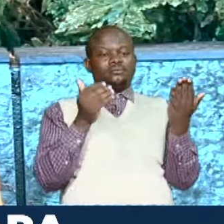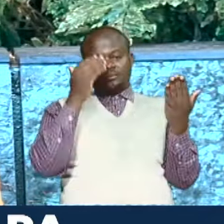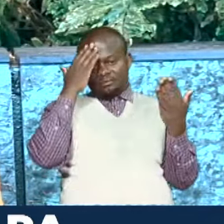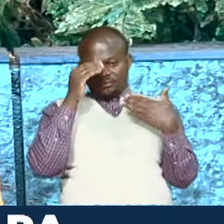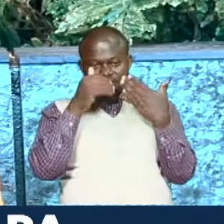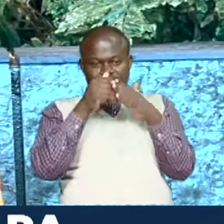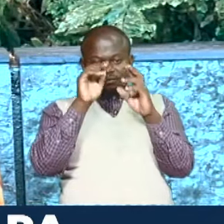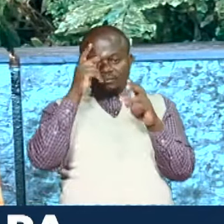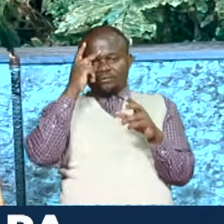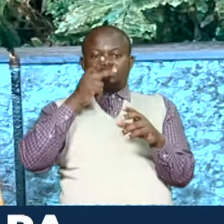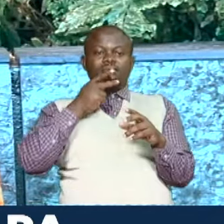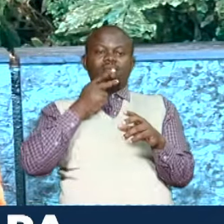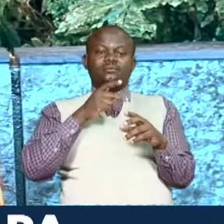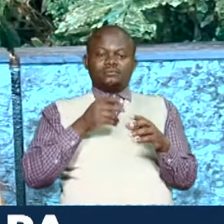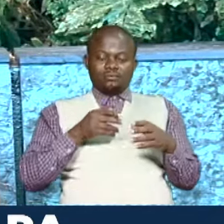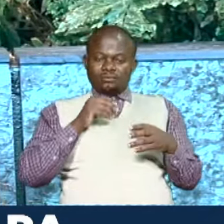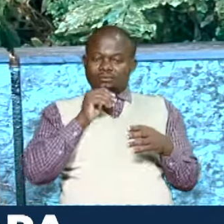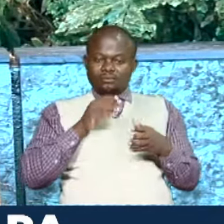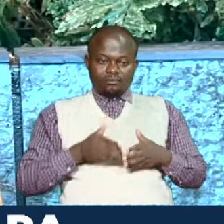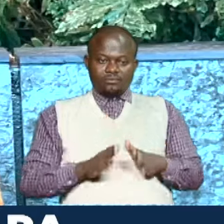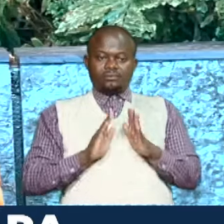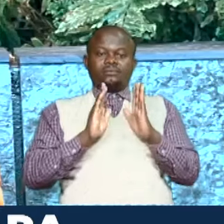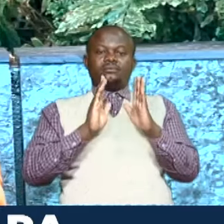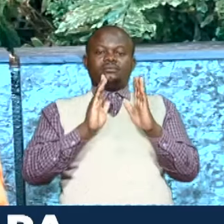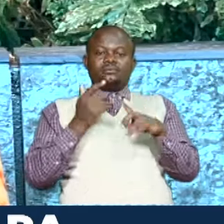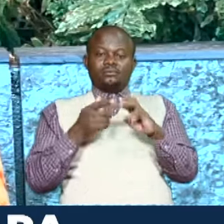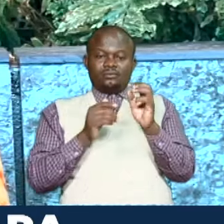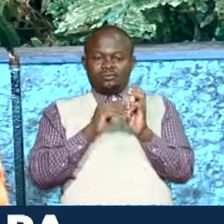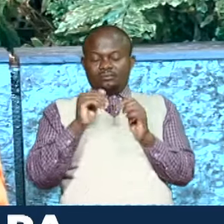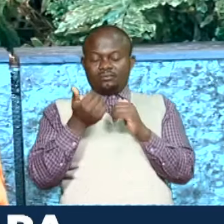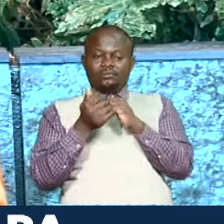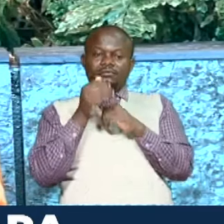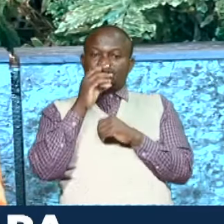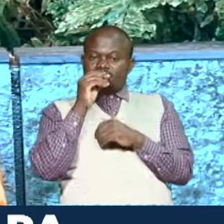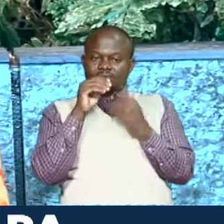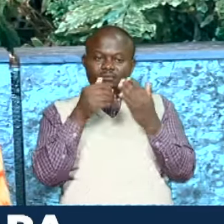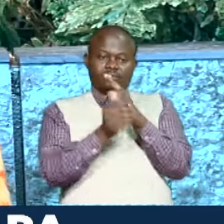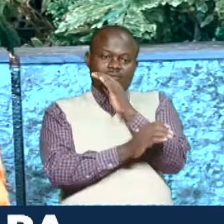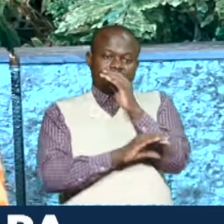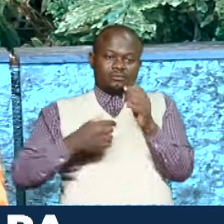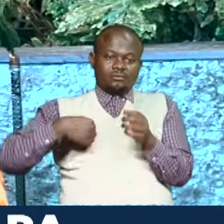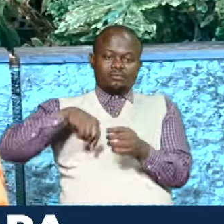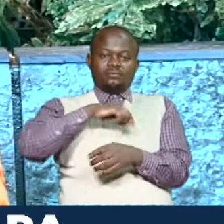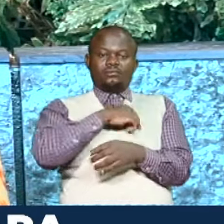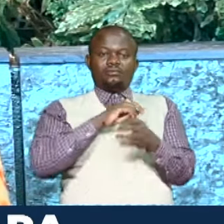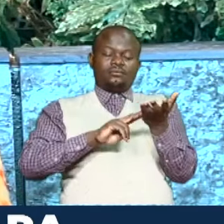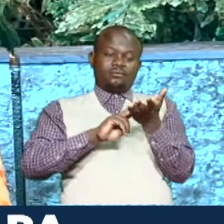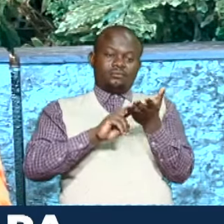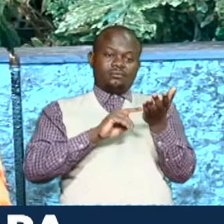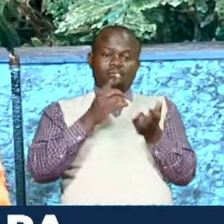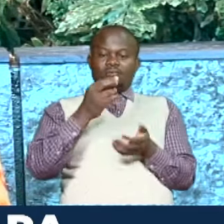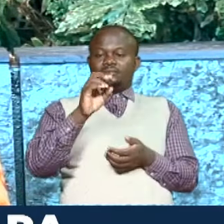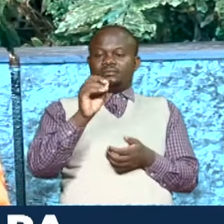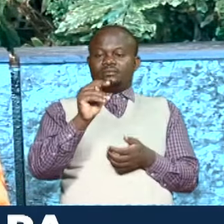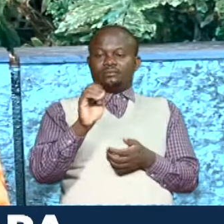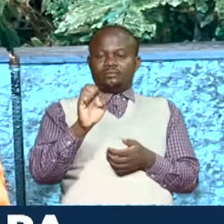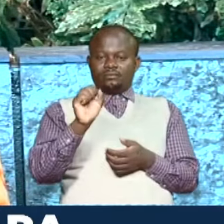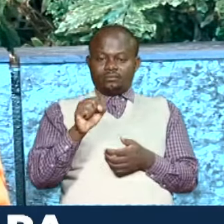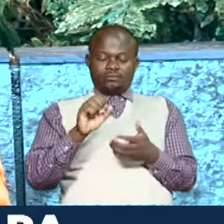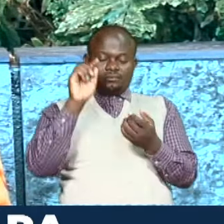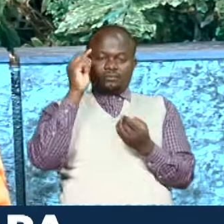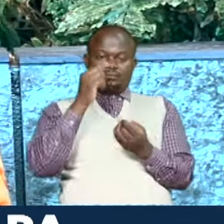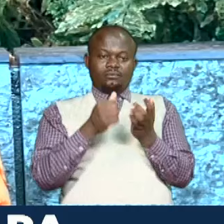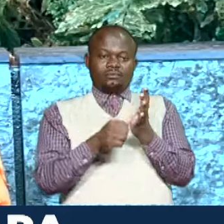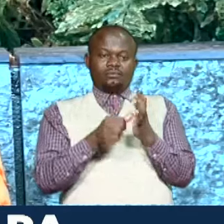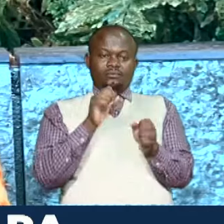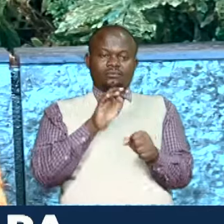ababyeyi batapfa bava. Ikindi navuga mu gihugu cyacu cyatumye bigabanuka ni ugukoresha drones. Buriya drones zagabanyije iki kibazo